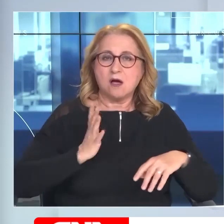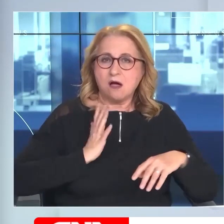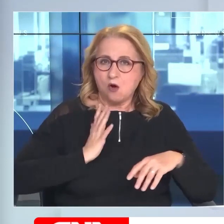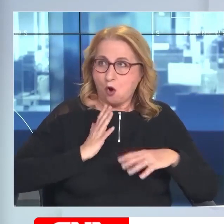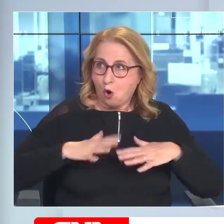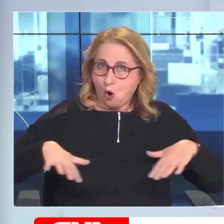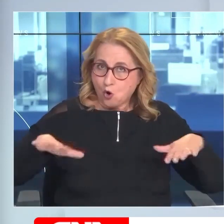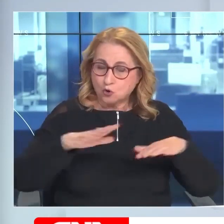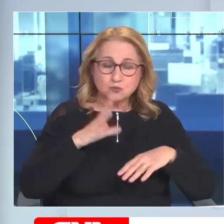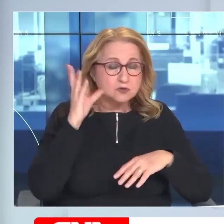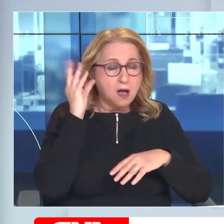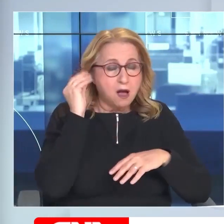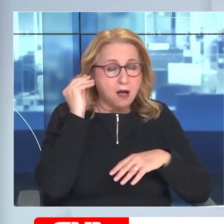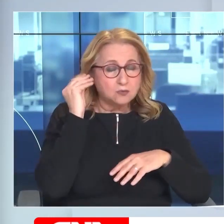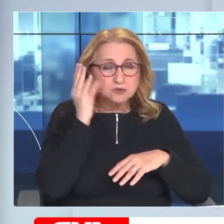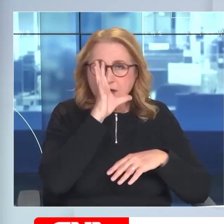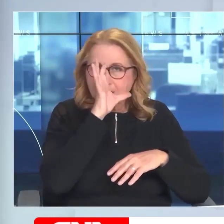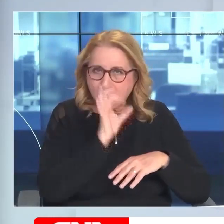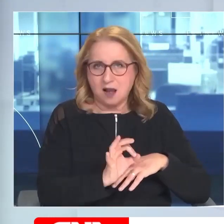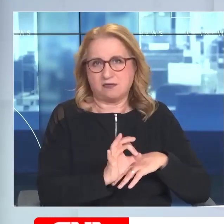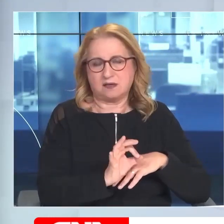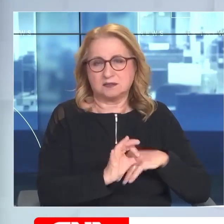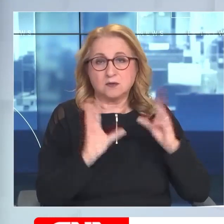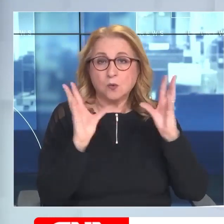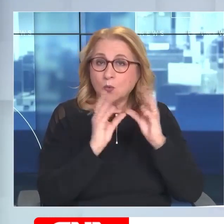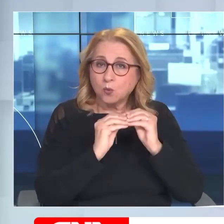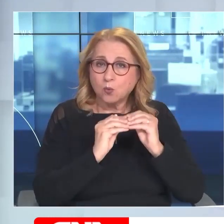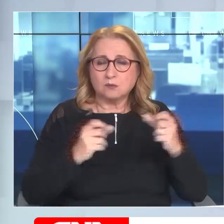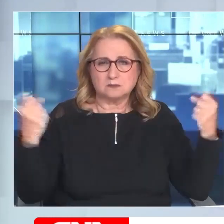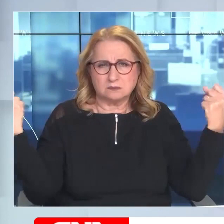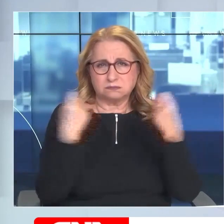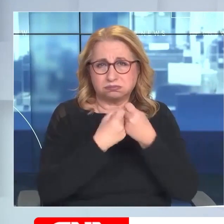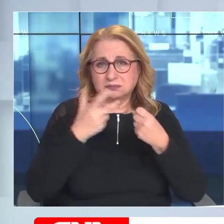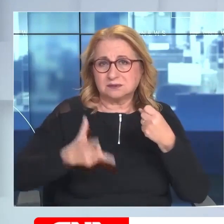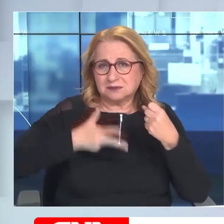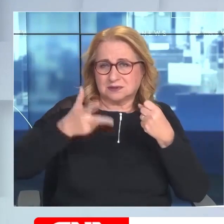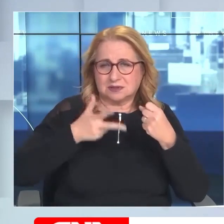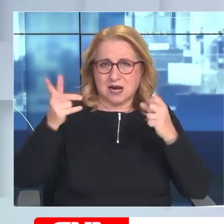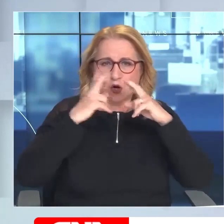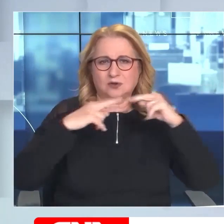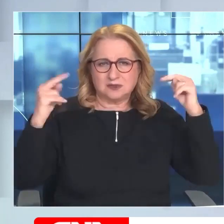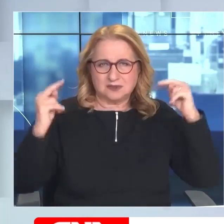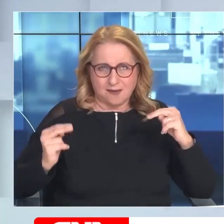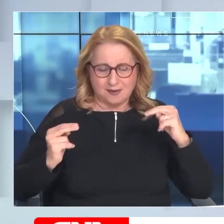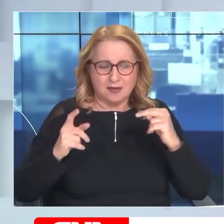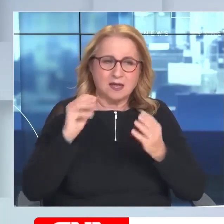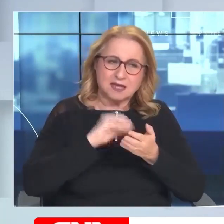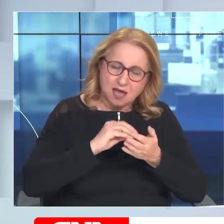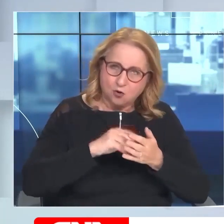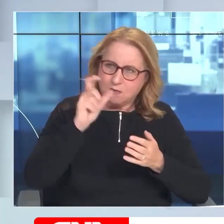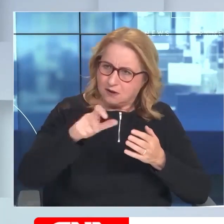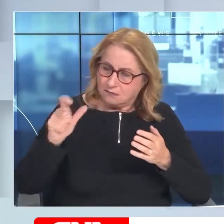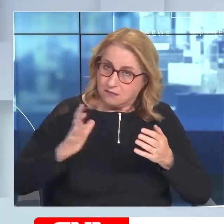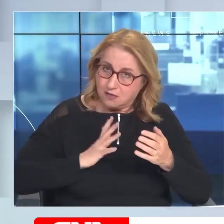ακούσουν την αλήθεια γύρω από το τραγικό δυστύχημα στα Τέμπη. Νομίζω ότι είχαν και την δυνατότητα να